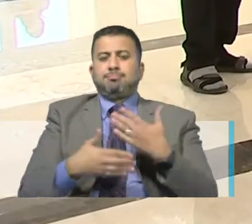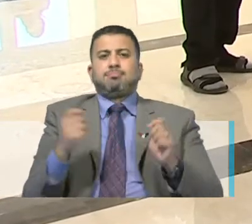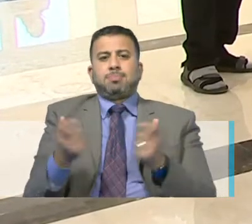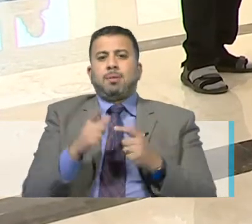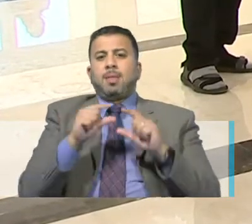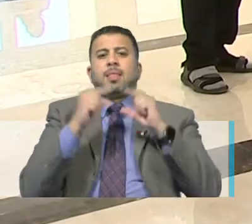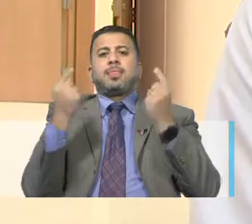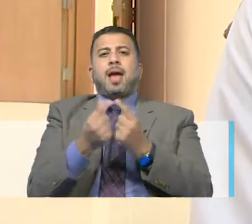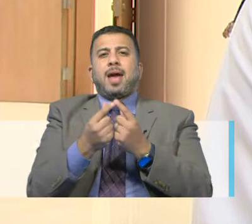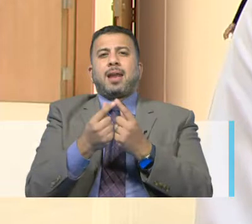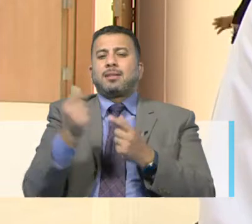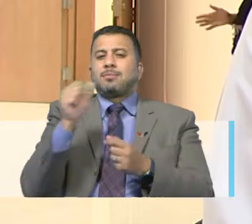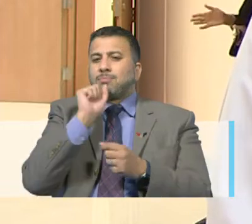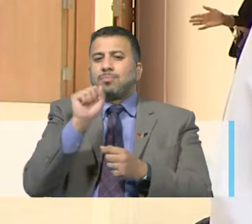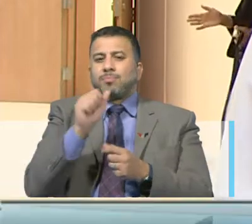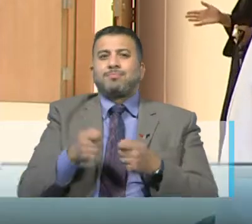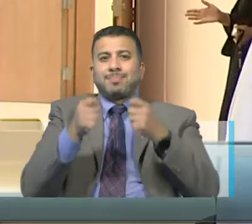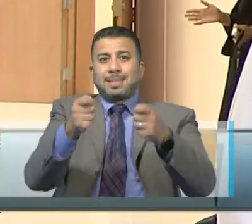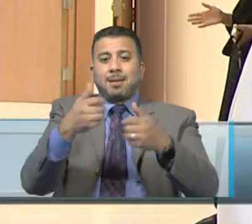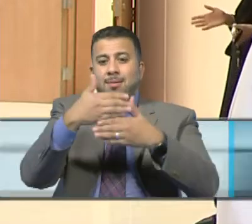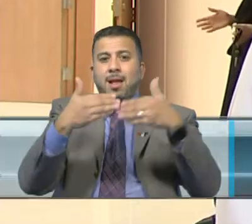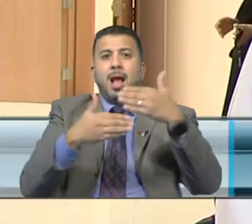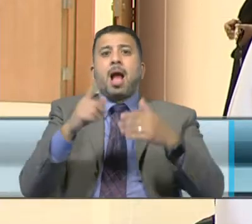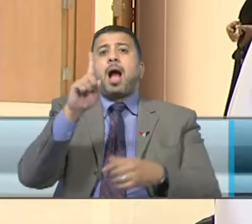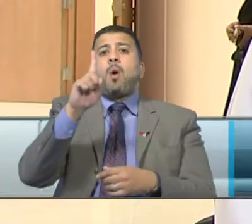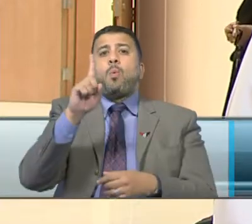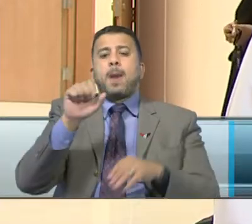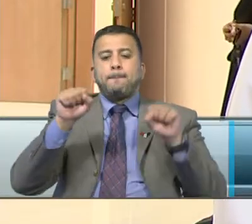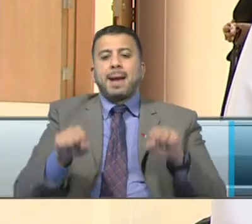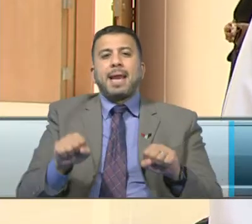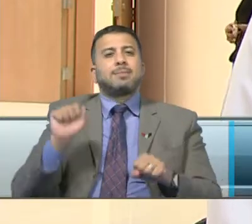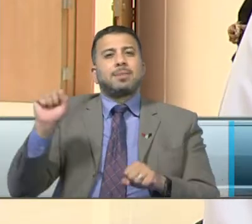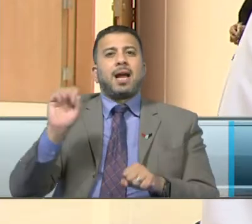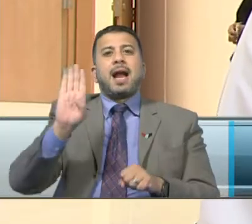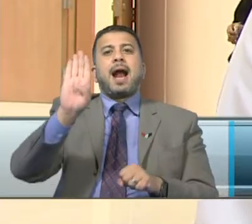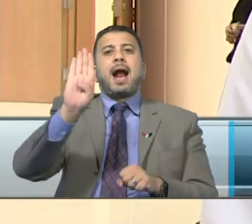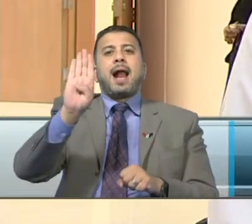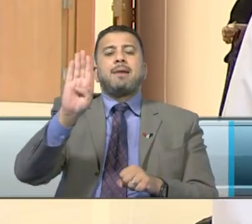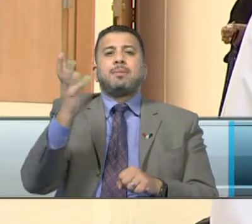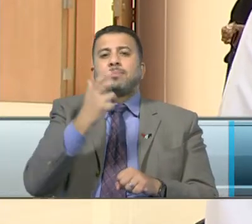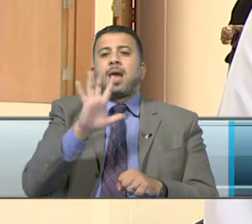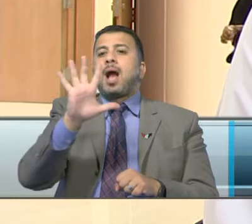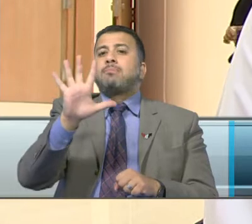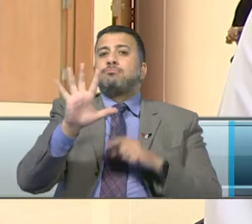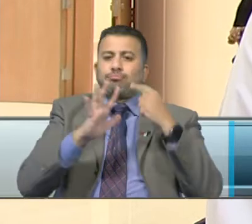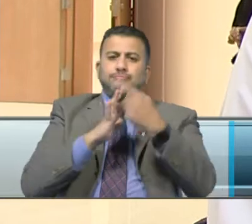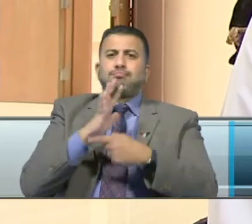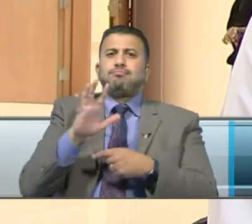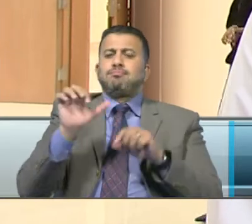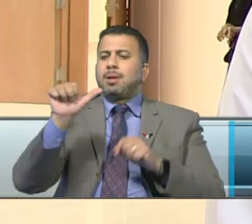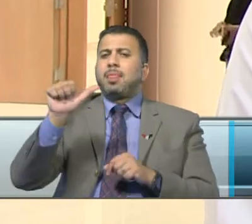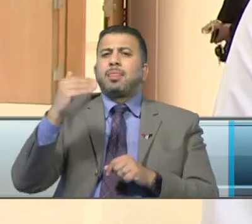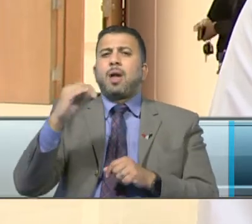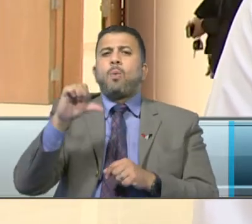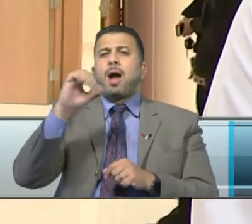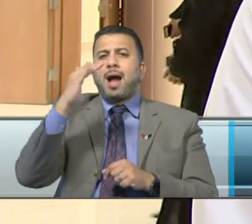استلمت دائرة شؤون الضواحي والقرى أول مجلس في مدينة كلباء، وهو إجمالي لخمس مجالس بإذن الله سوف تكون في ضواحي